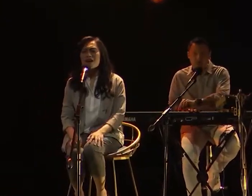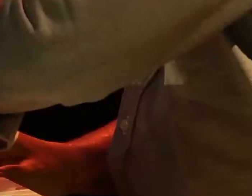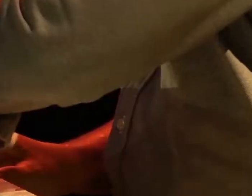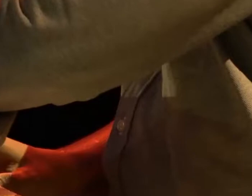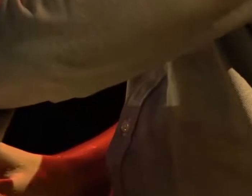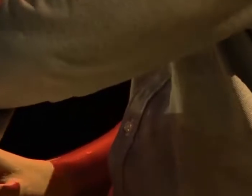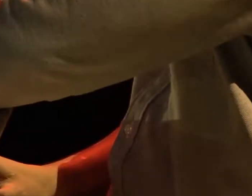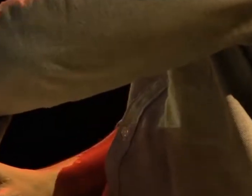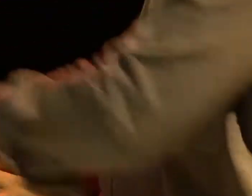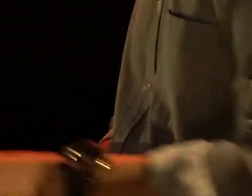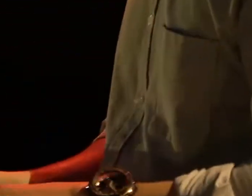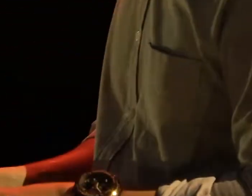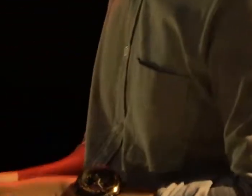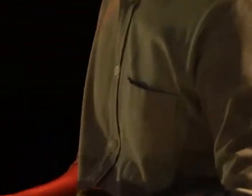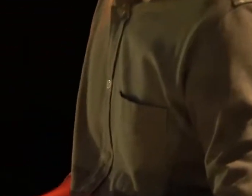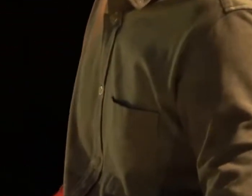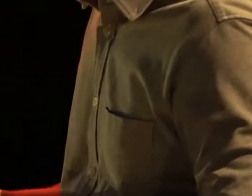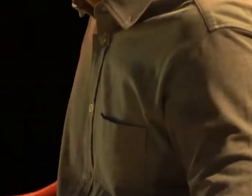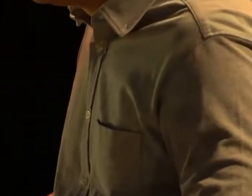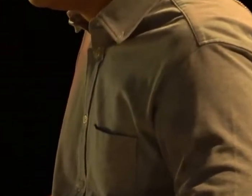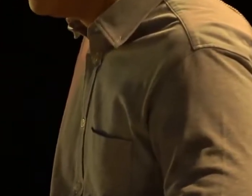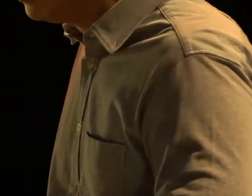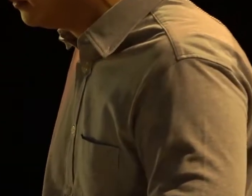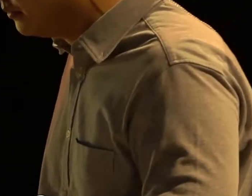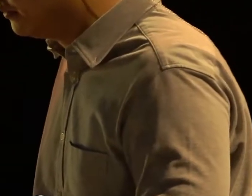Raja semesta.